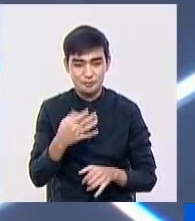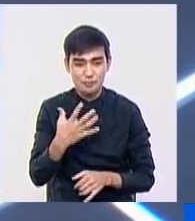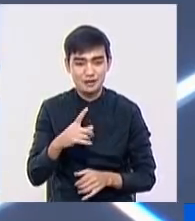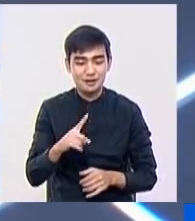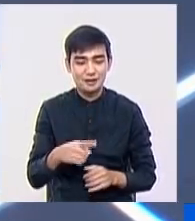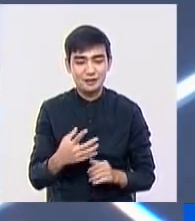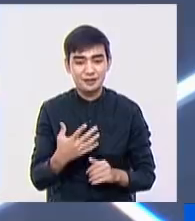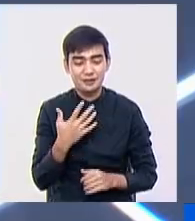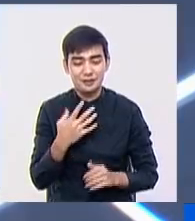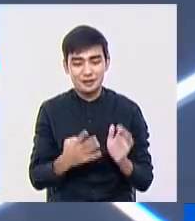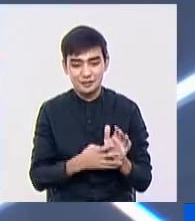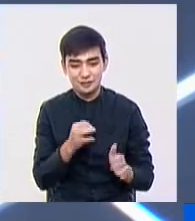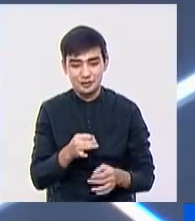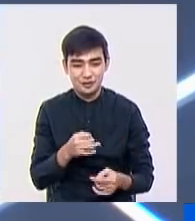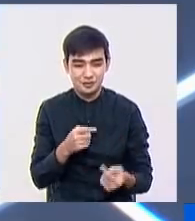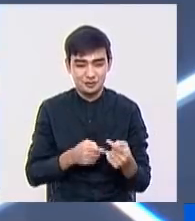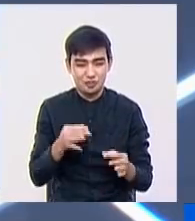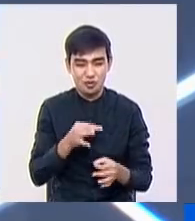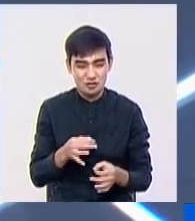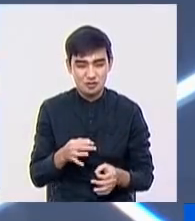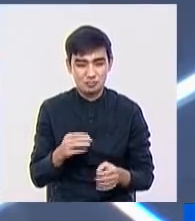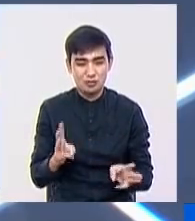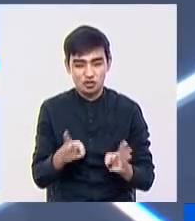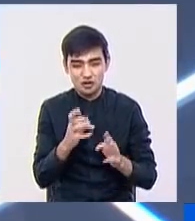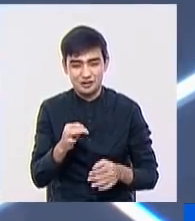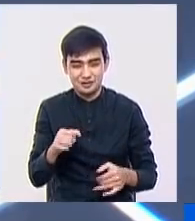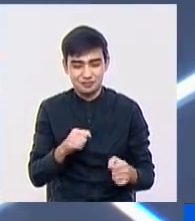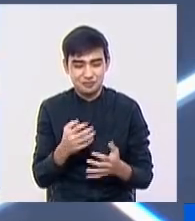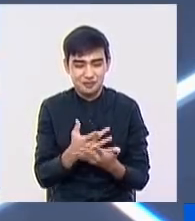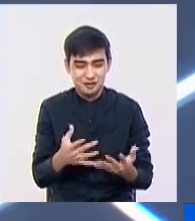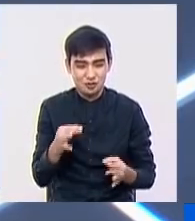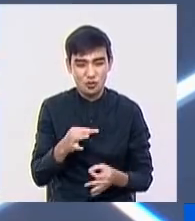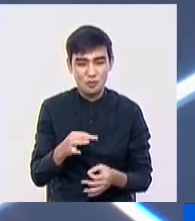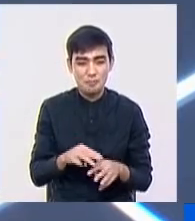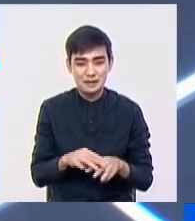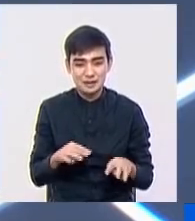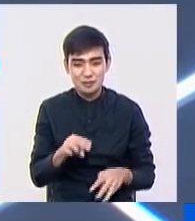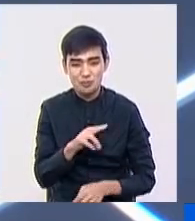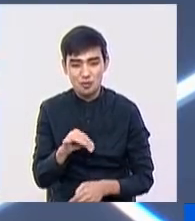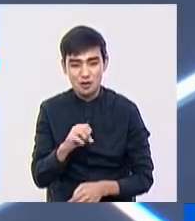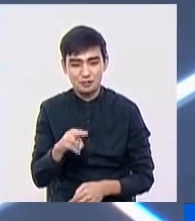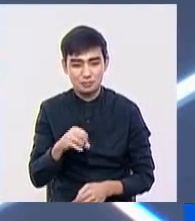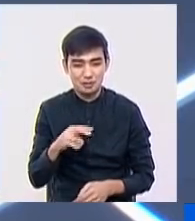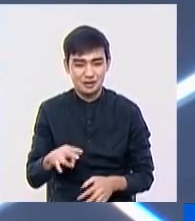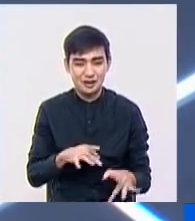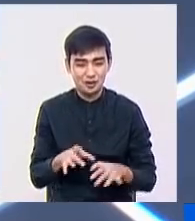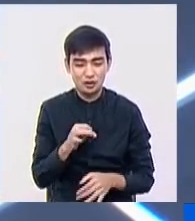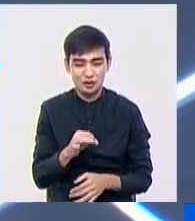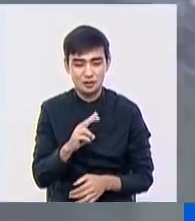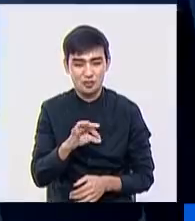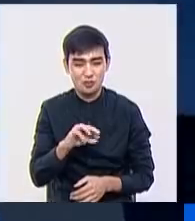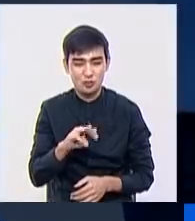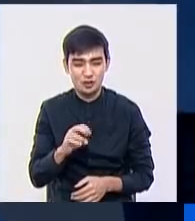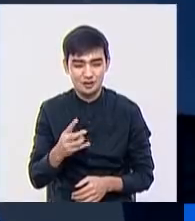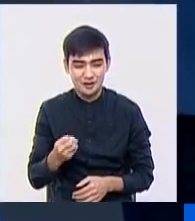этом сообщило агентство по борьбе с пожарами и стихийными бедствиями при Министерстве по административным делам и коммуникациям